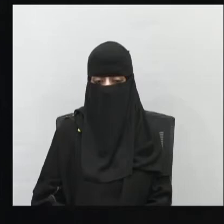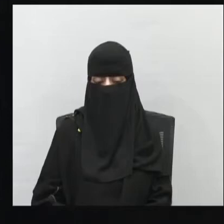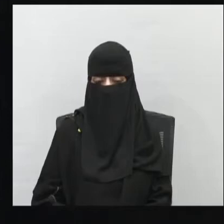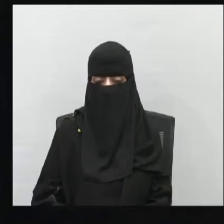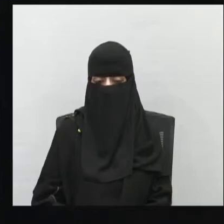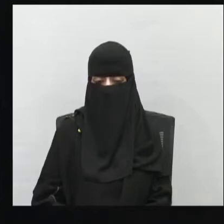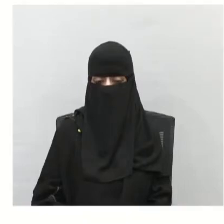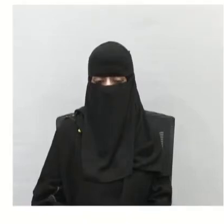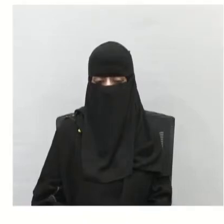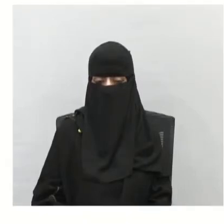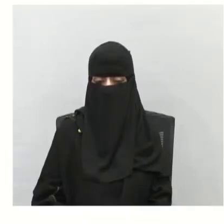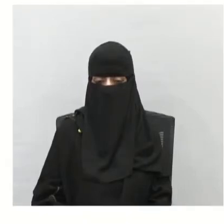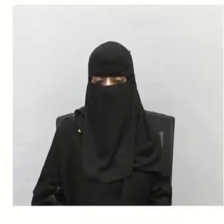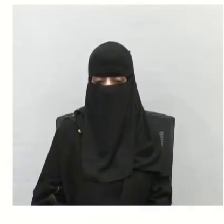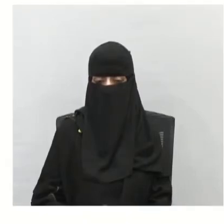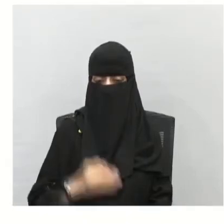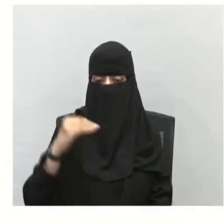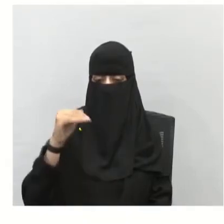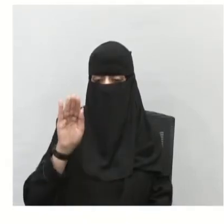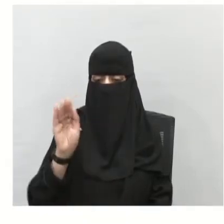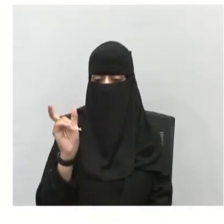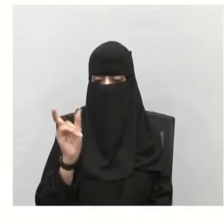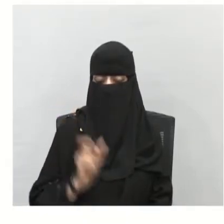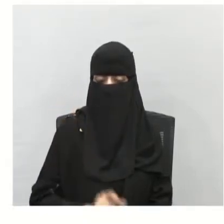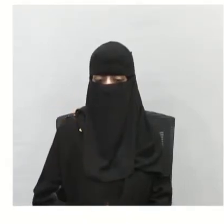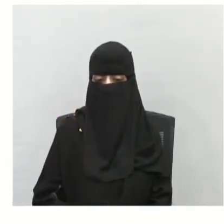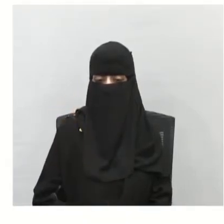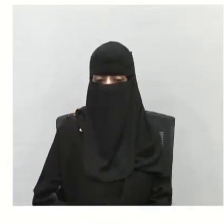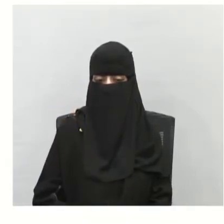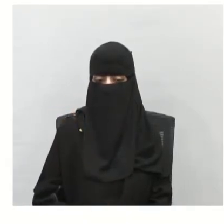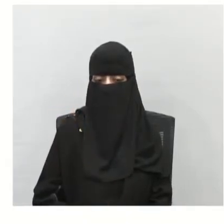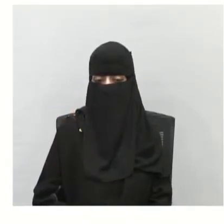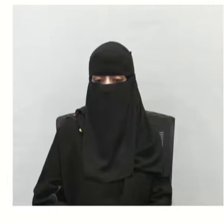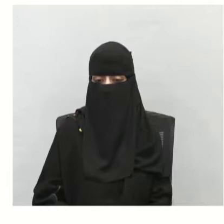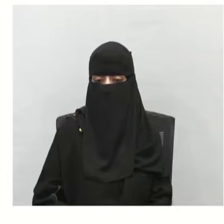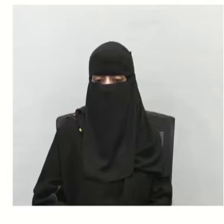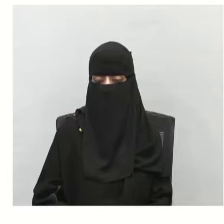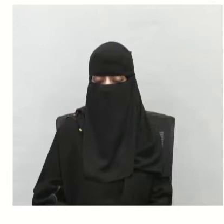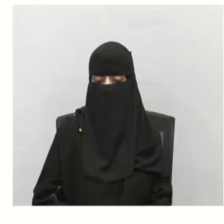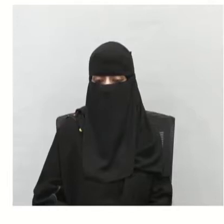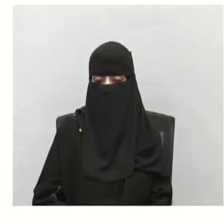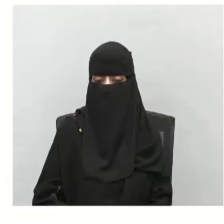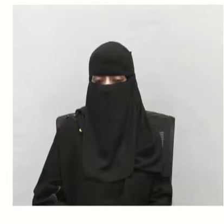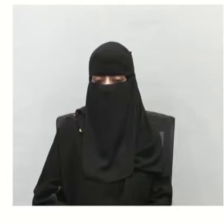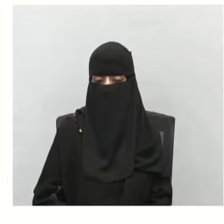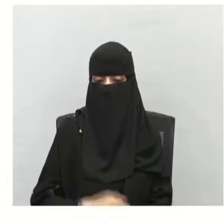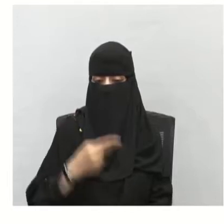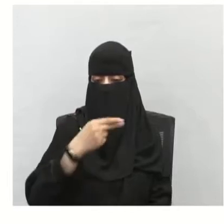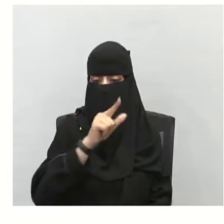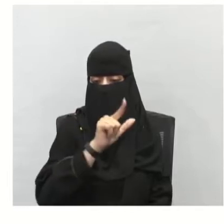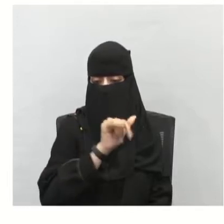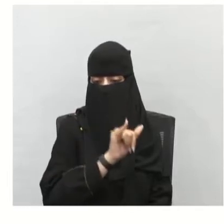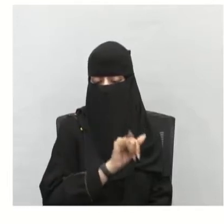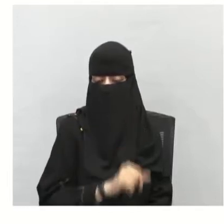بماذا؟ بحسن. خلاص لاحظوا معي هنا حسن طبعا وأيضا علي. إذا